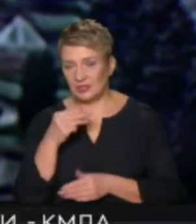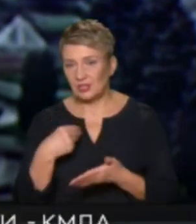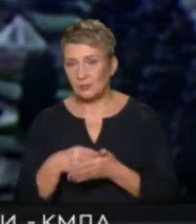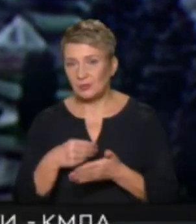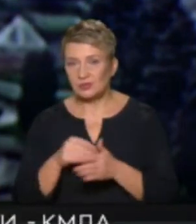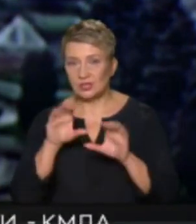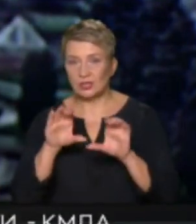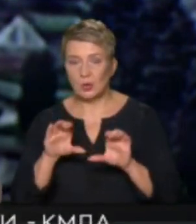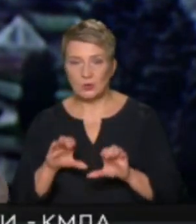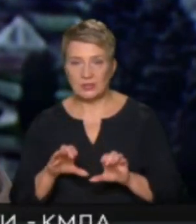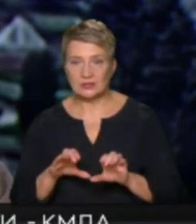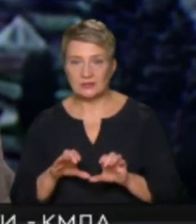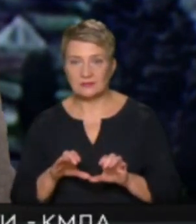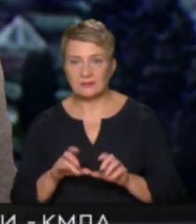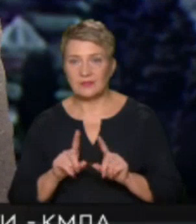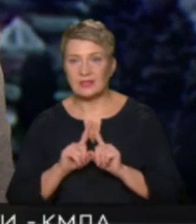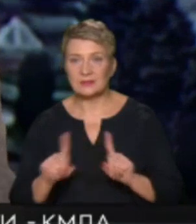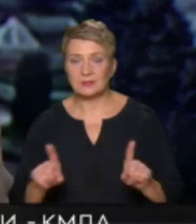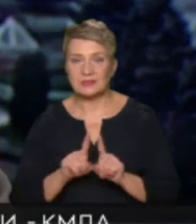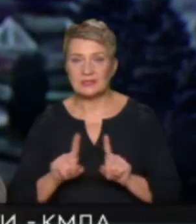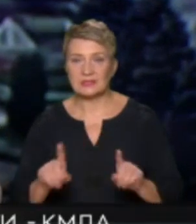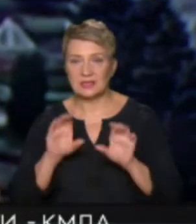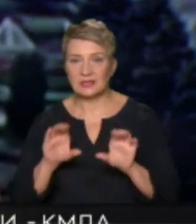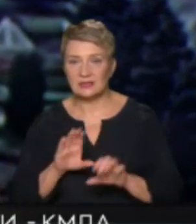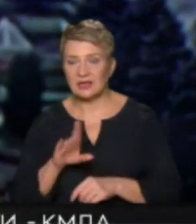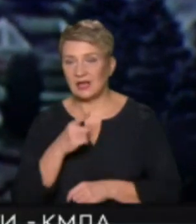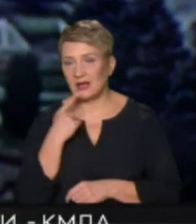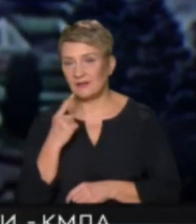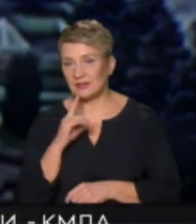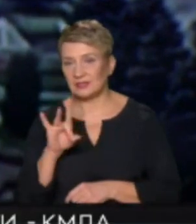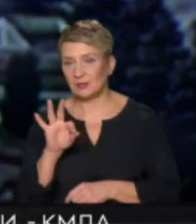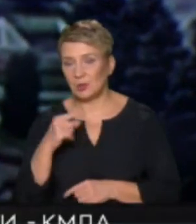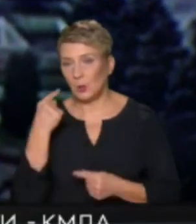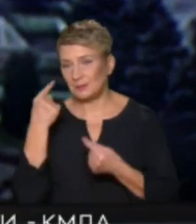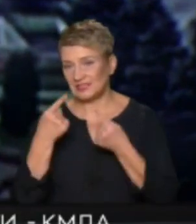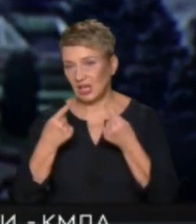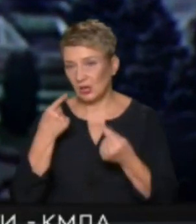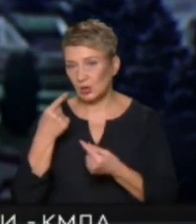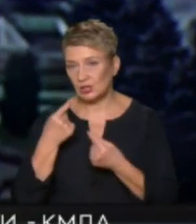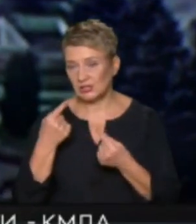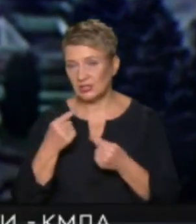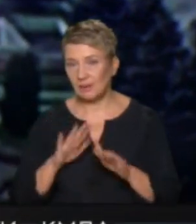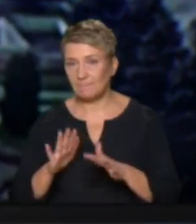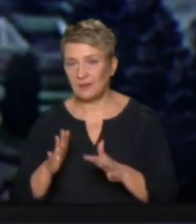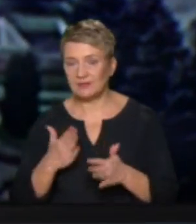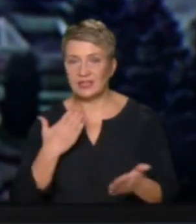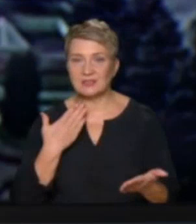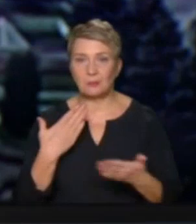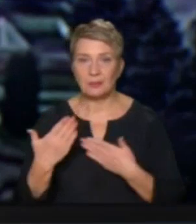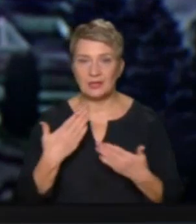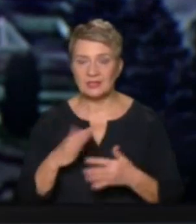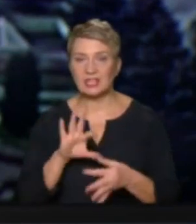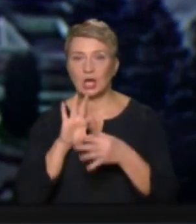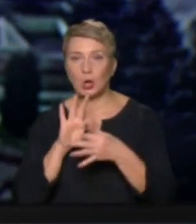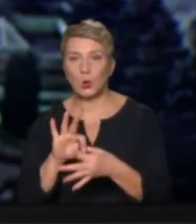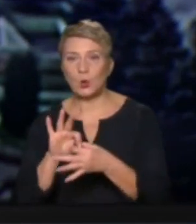умовно якесь специфічне законодавство. Ні, мова йде перше про психологічні моменти спілкування,